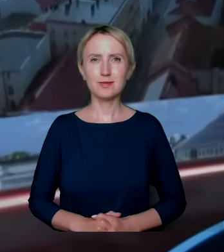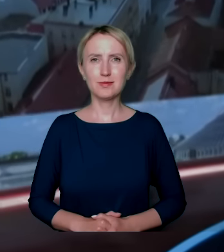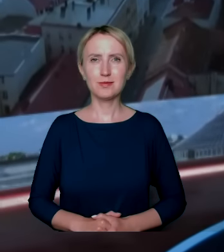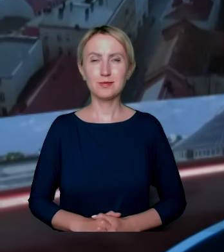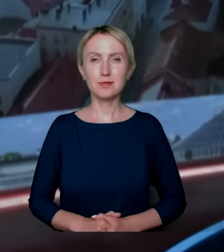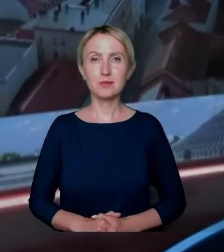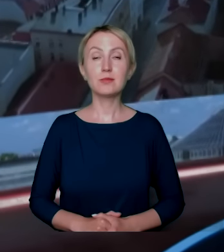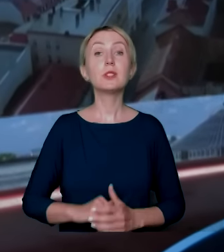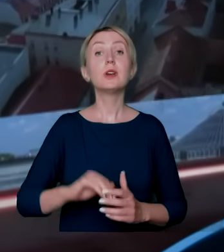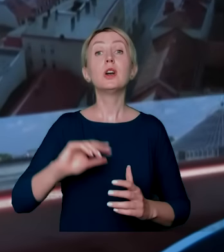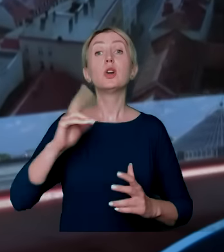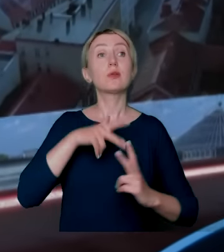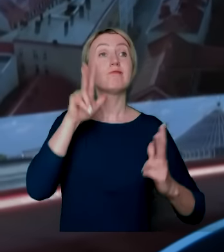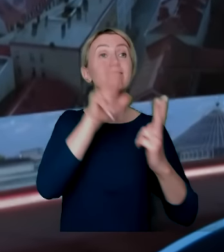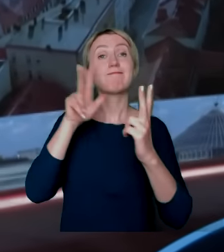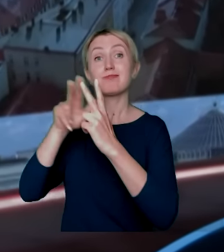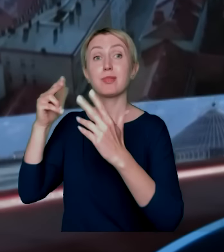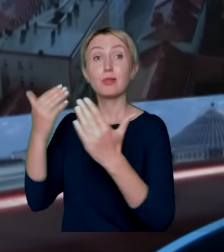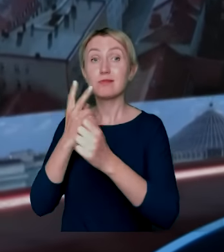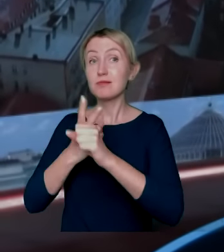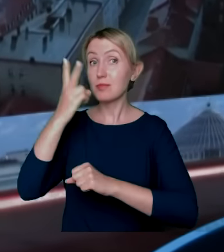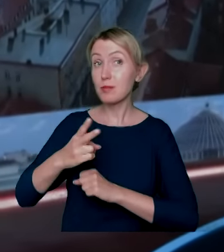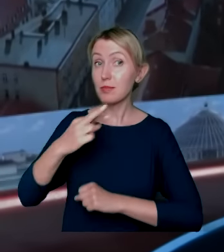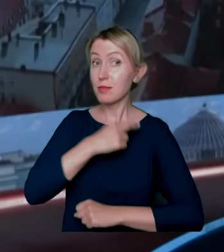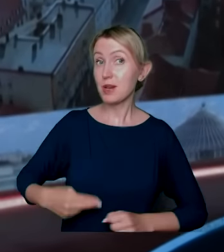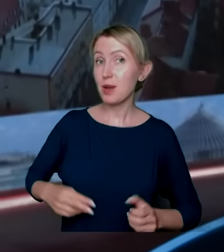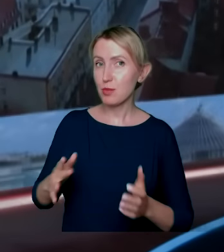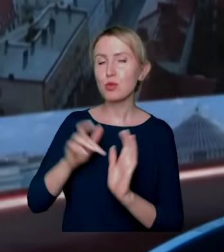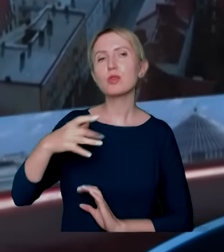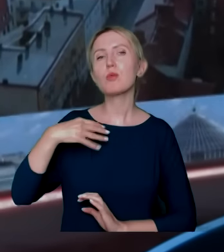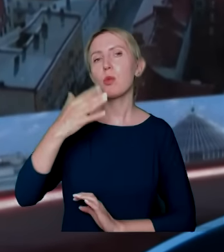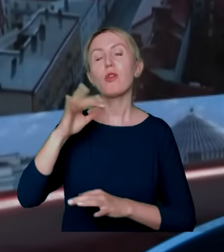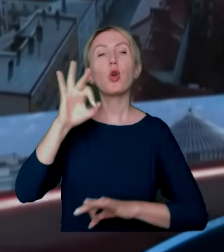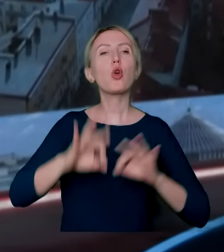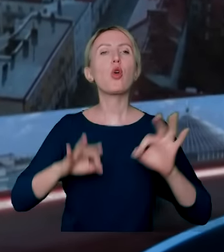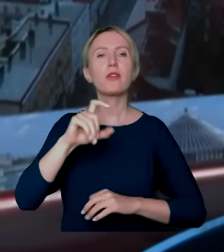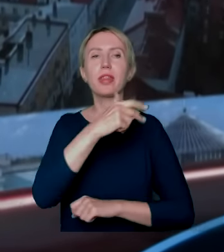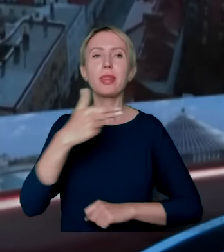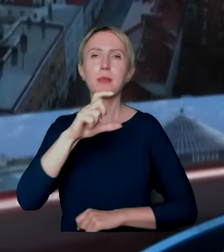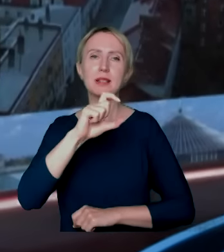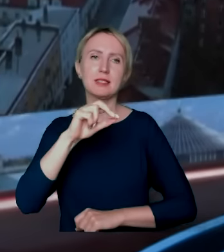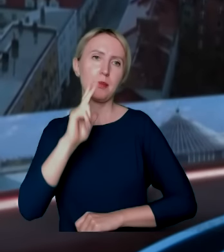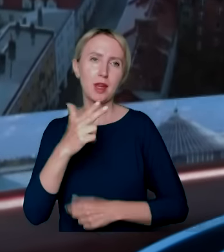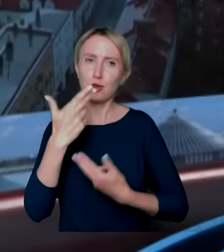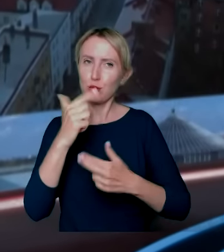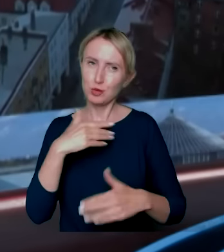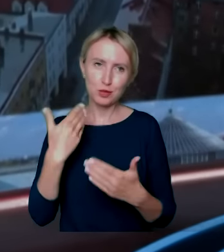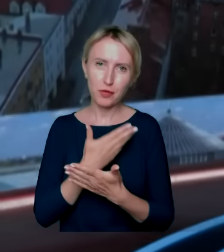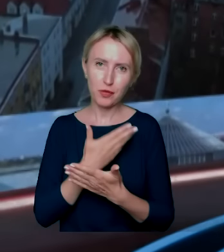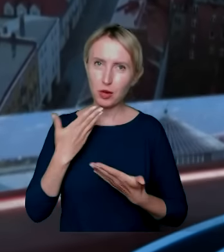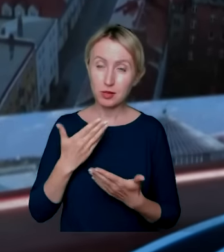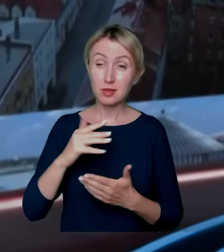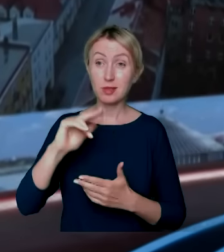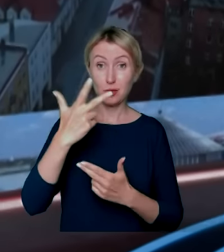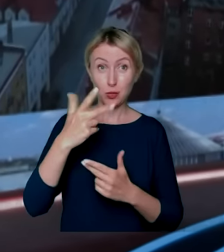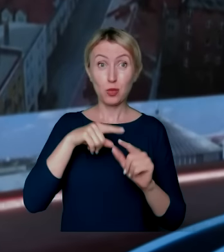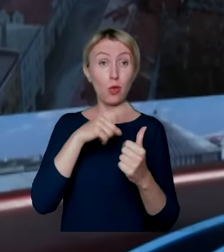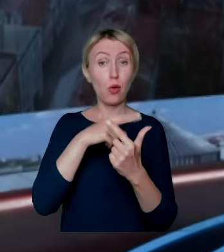Wyskok w nowoczesność, zapowiedział szumnie premier Donald Tusk przy okazji konferencji o CPK. No, nic nowego nie powiedział. Na ten trójskok patrzymy od pół